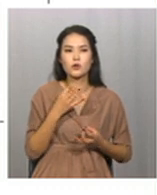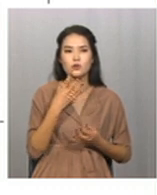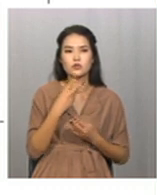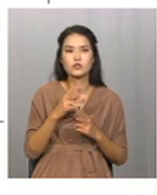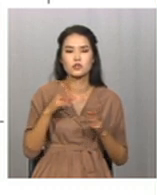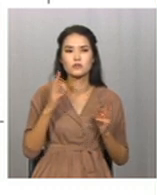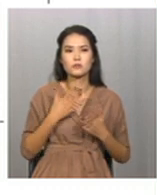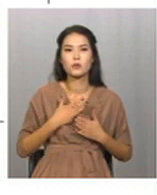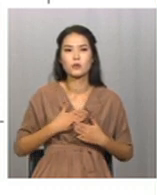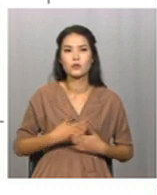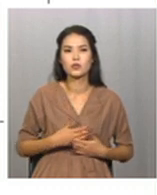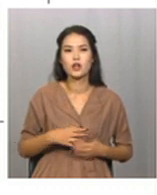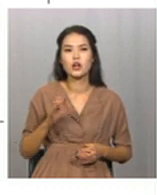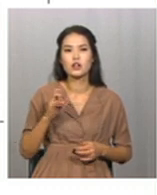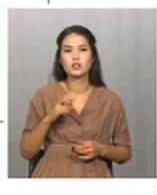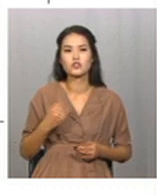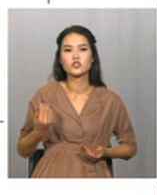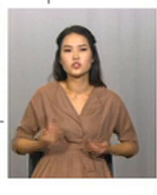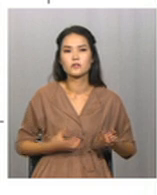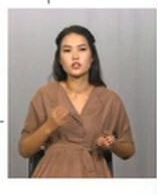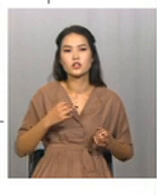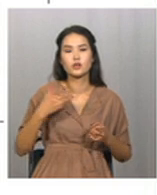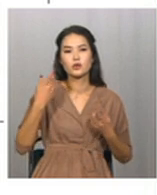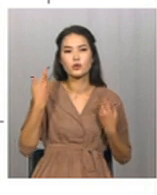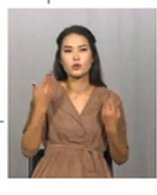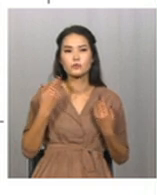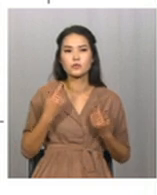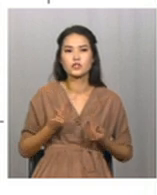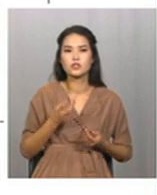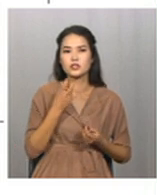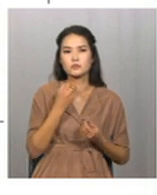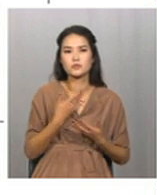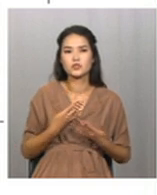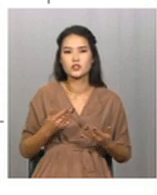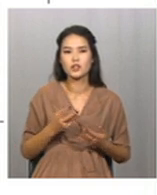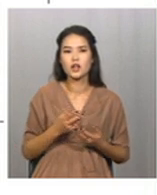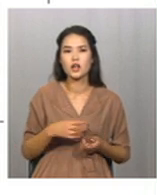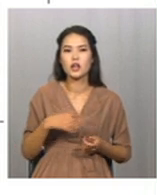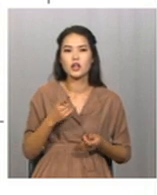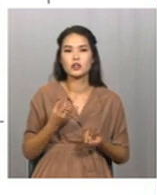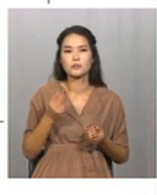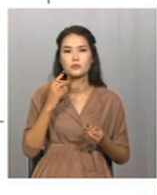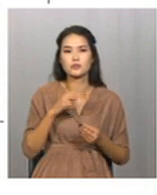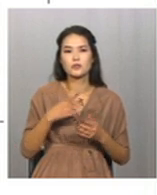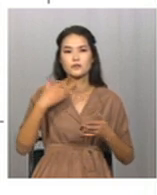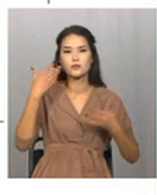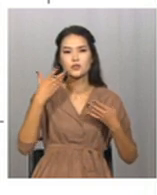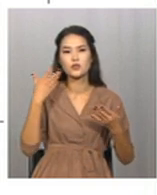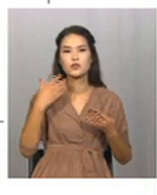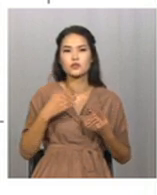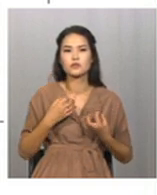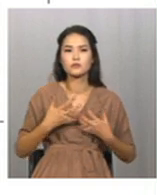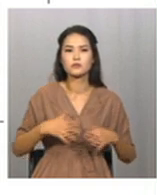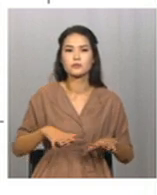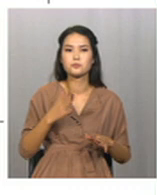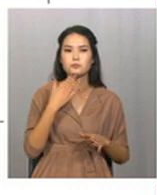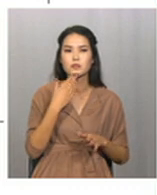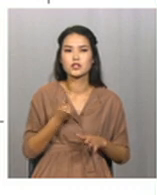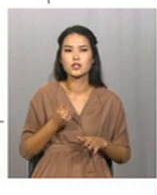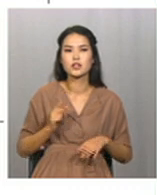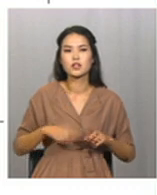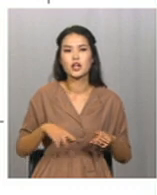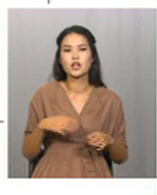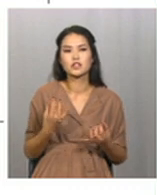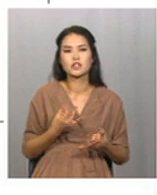спокойна. Анна же живая и легкомысленная насмешница, и присущи веселая безалаберность, и милые,